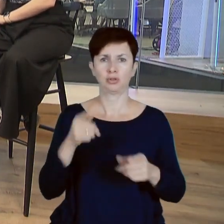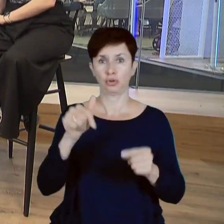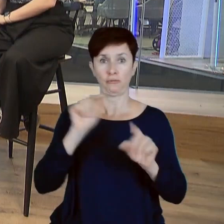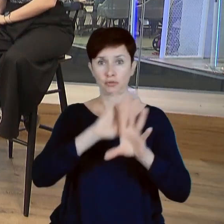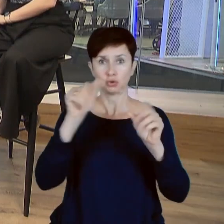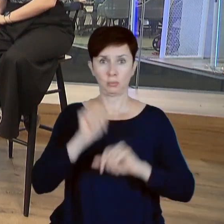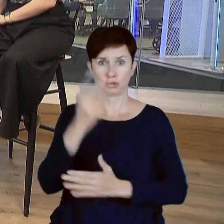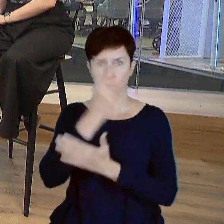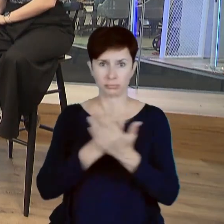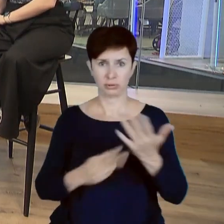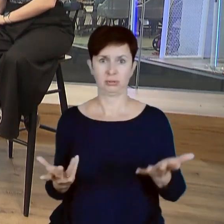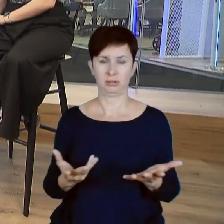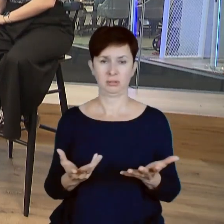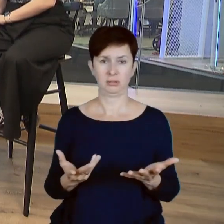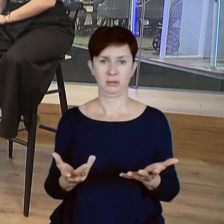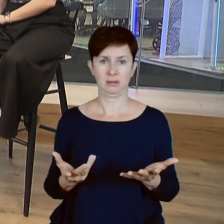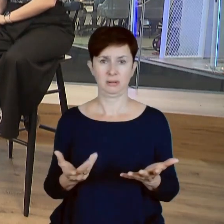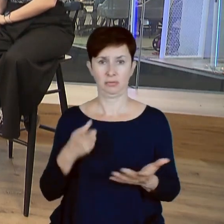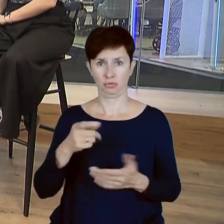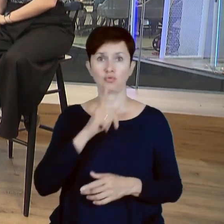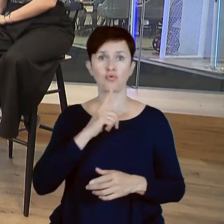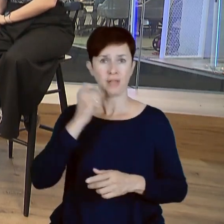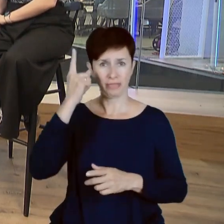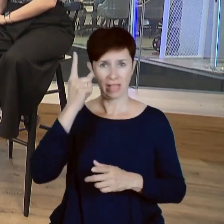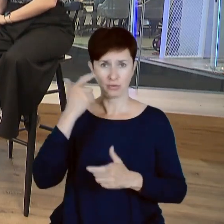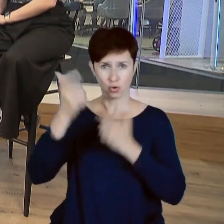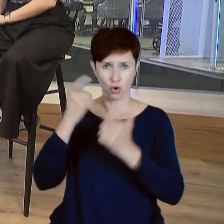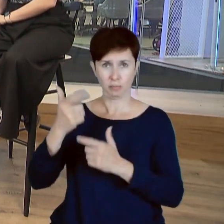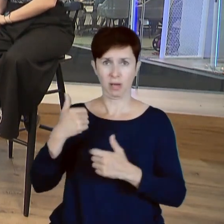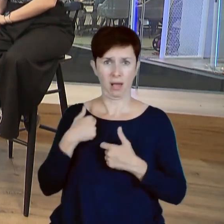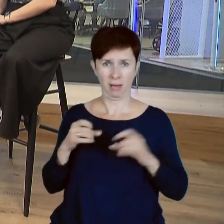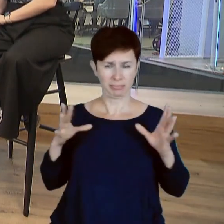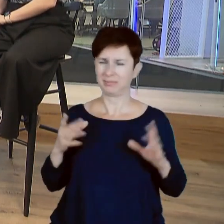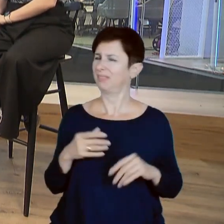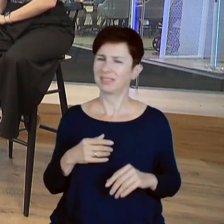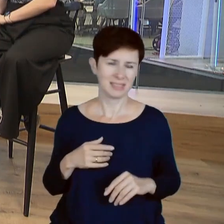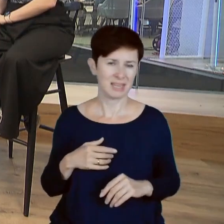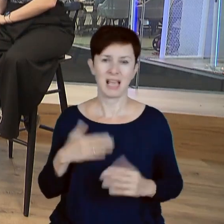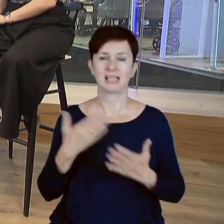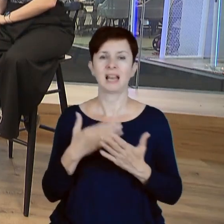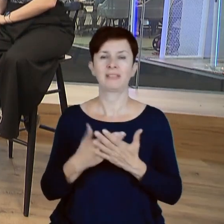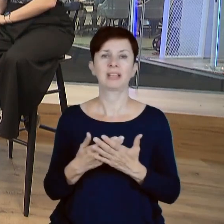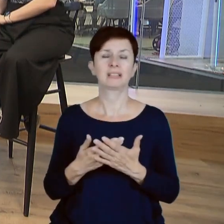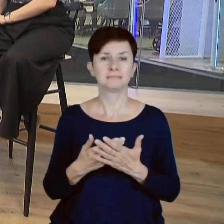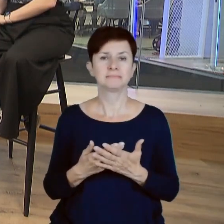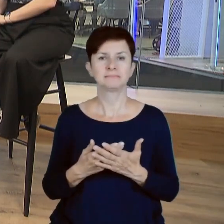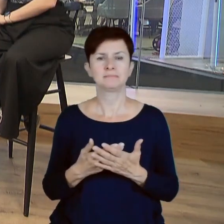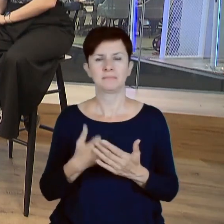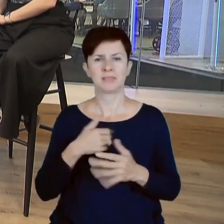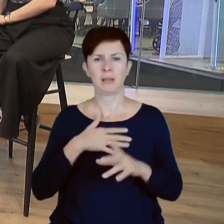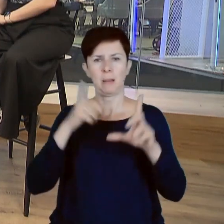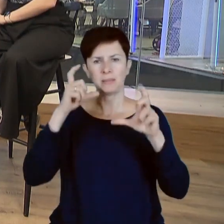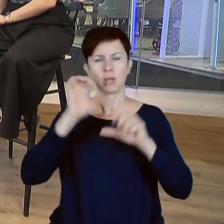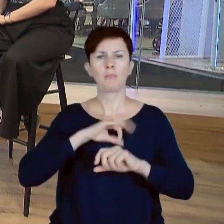odpowiedź nie brzmi, sztuczna inteligencja zrobi to za nas. Jest wielkie wyzwanie praktyki, które myślę sobie tak, mam takie zdjęcie mojego dziadka. Mój